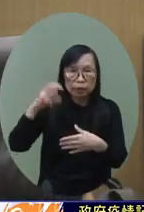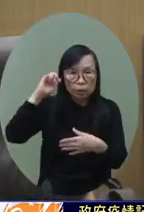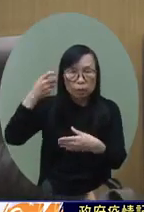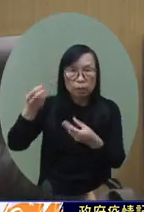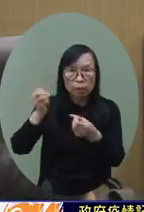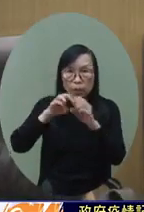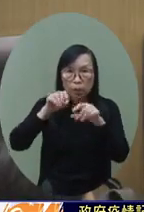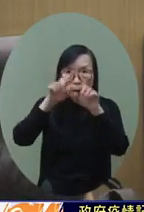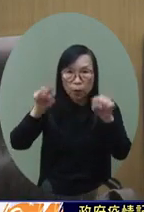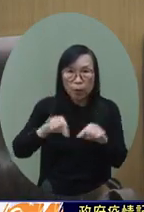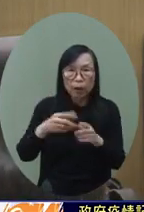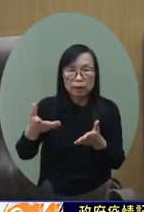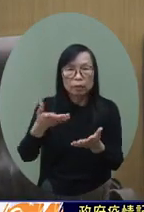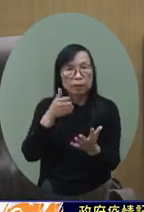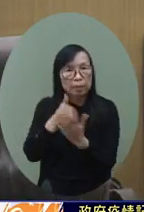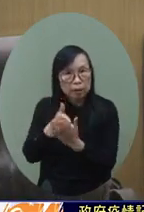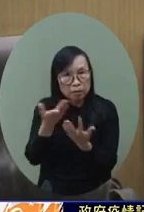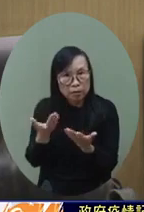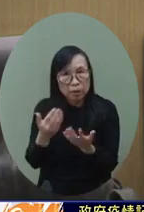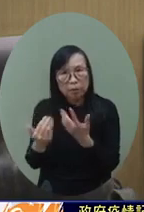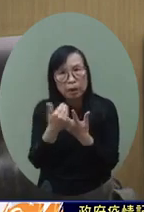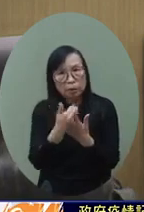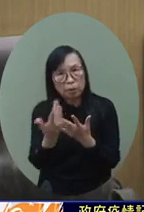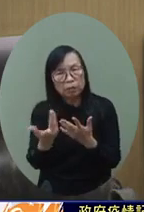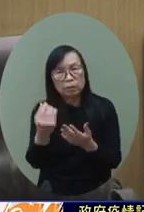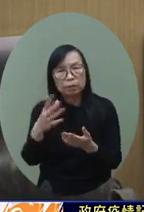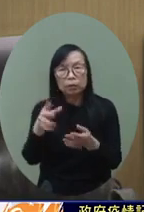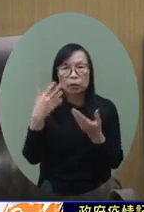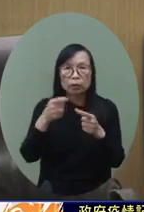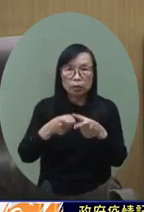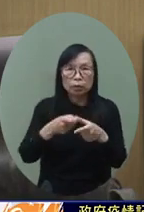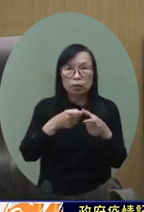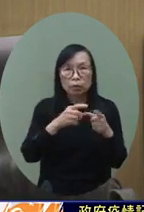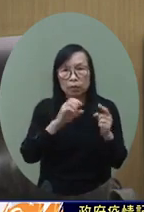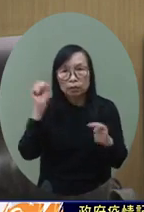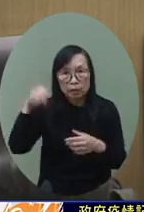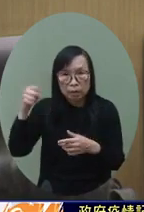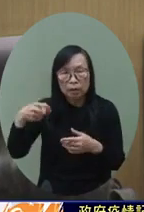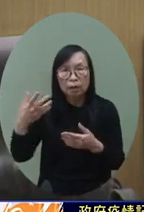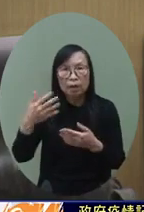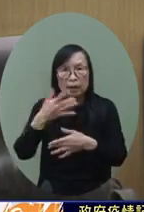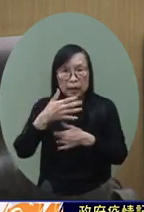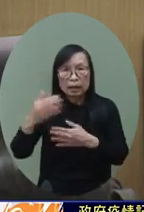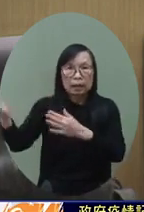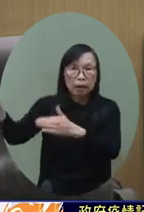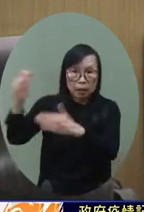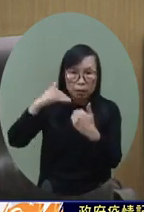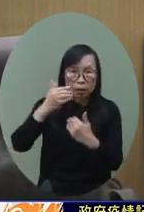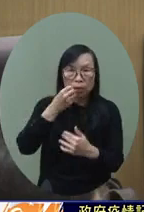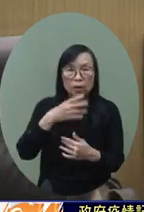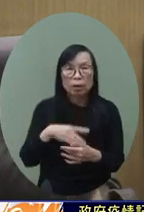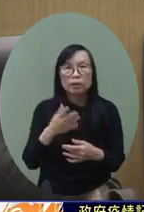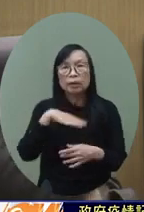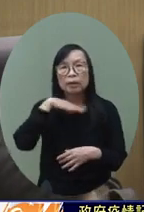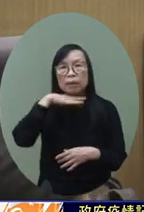定其實即係你哋都好被動，即係同唔到公眾去承諾，即係會嚟緊會如期到港咧？即係係咪都一度要無了期